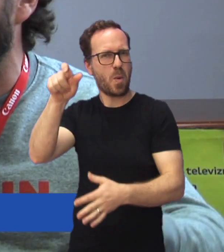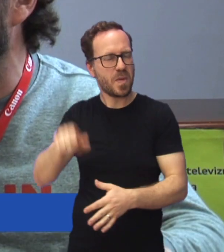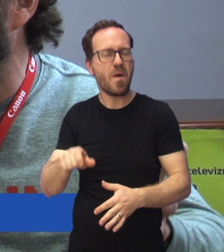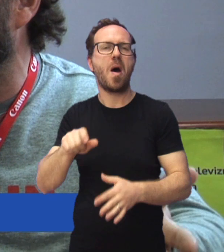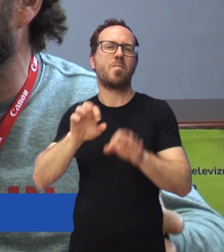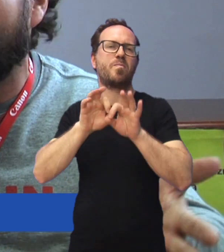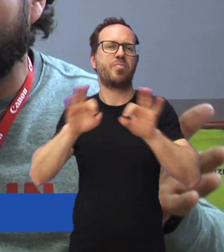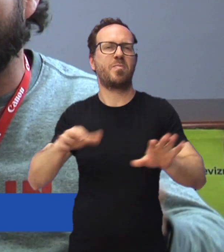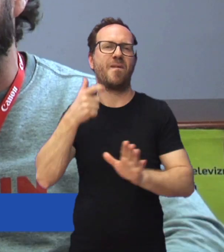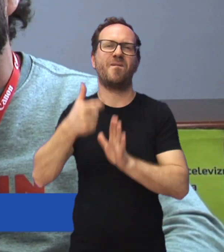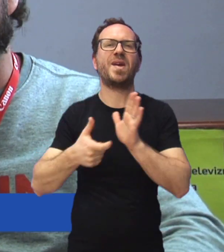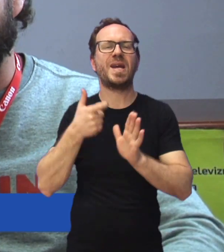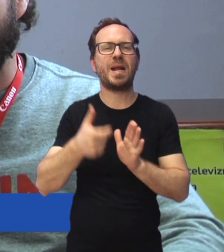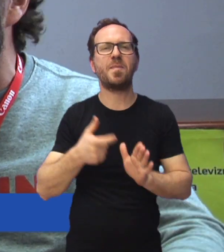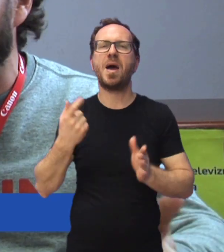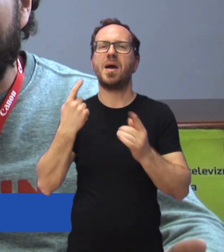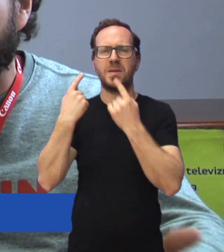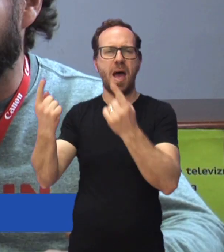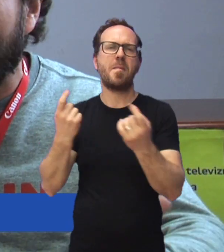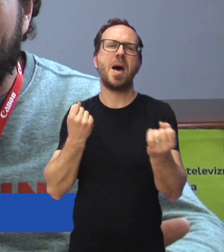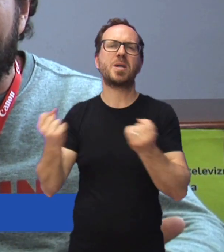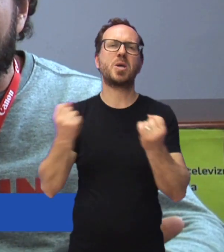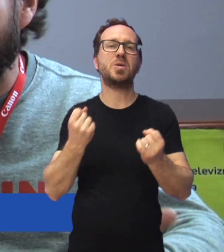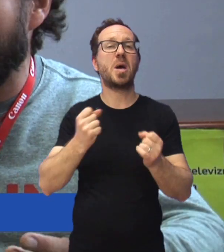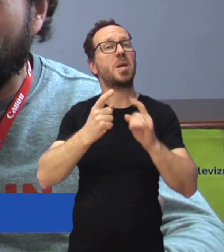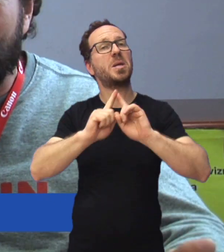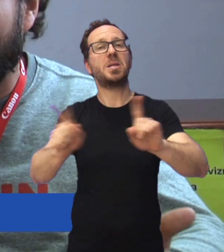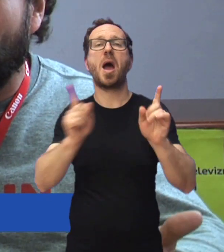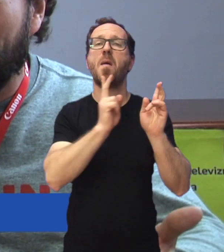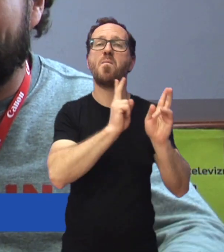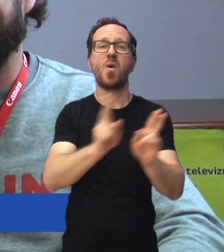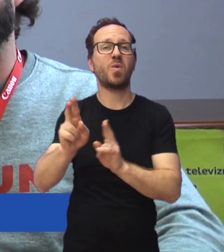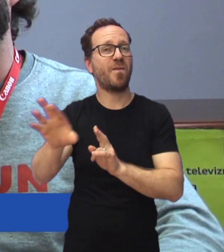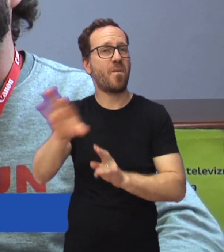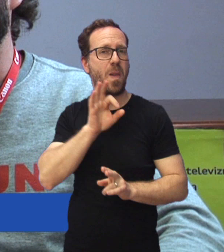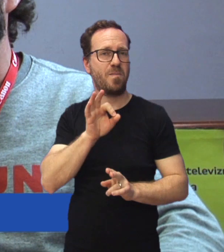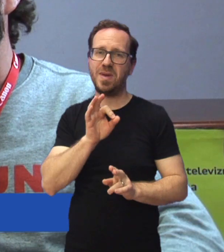tak jsem v tom jenom pokračoval. Režisér prostě neměl možnost volby.